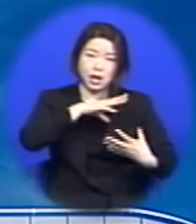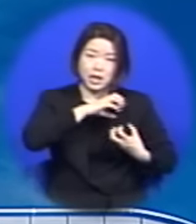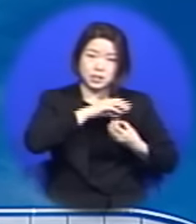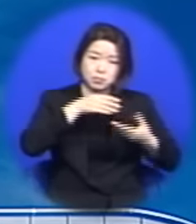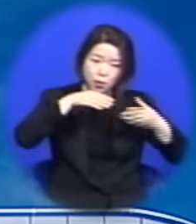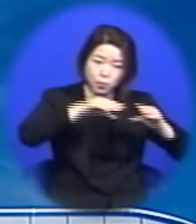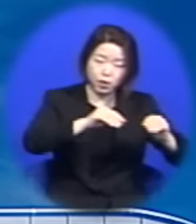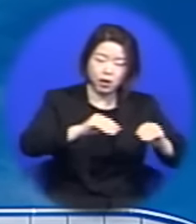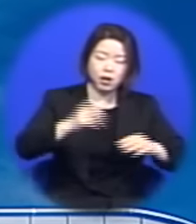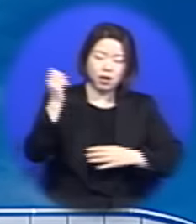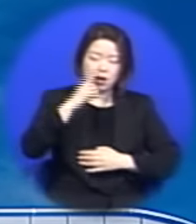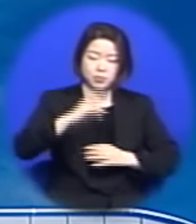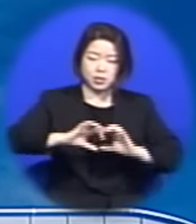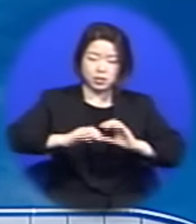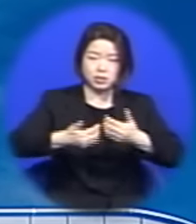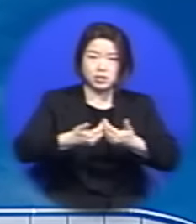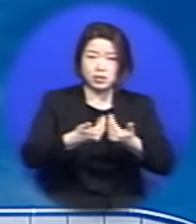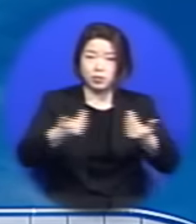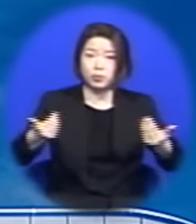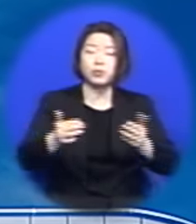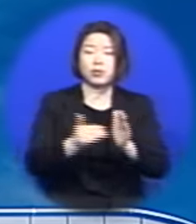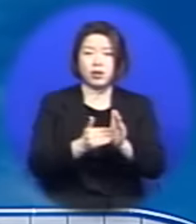신실하신 그런